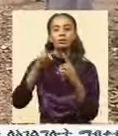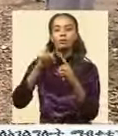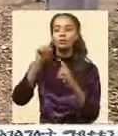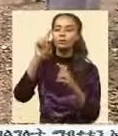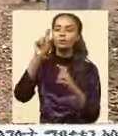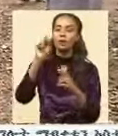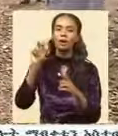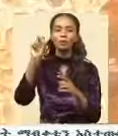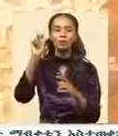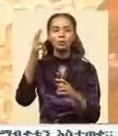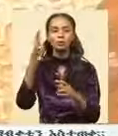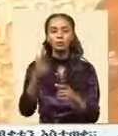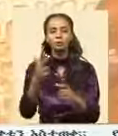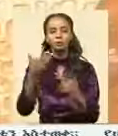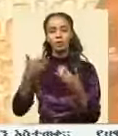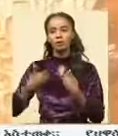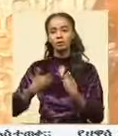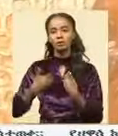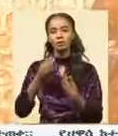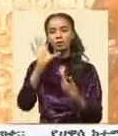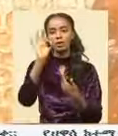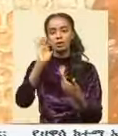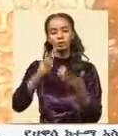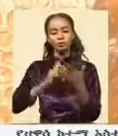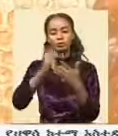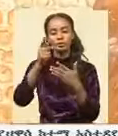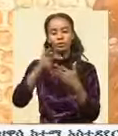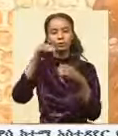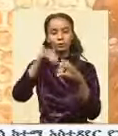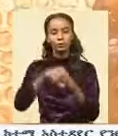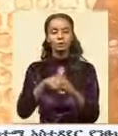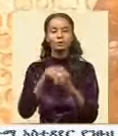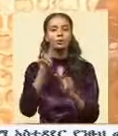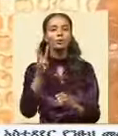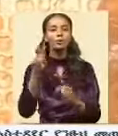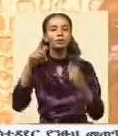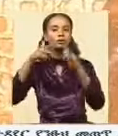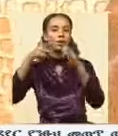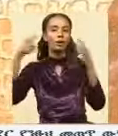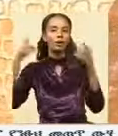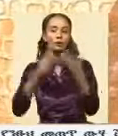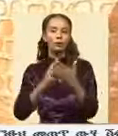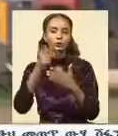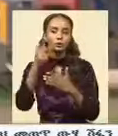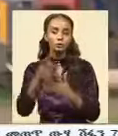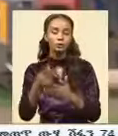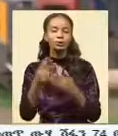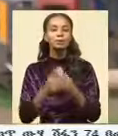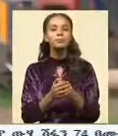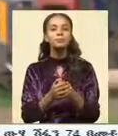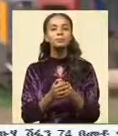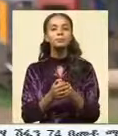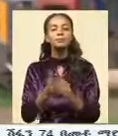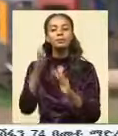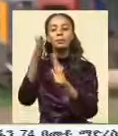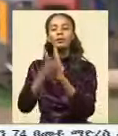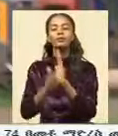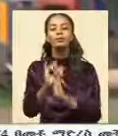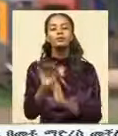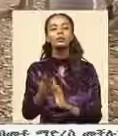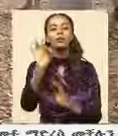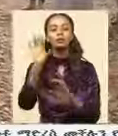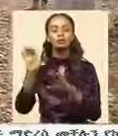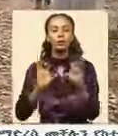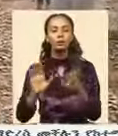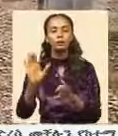ደግሞ ካሉን 9 ፕሮጀክቶች ውስጥ 2 ታላላቅ ፕሮጀክቶች ፍጻሜ እንዲያገኙ